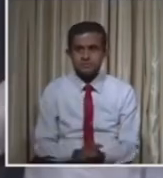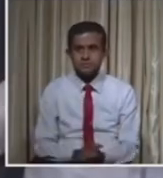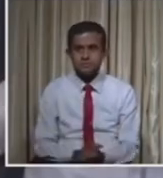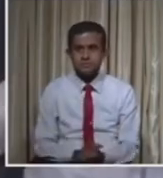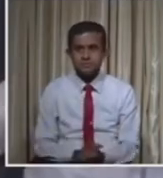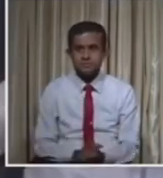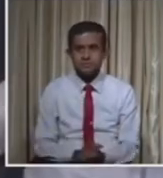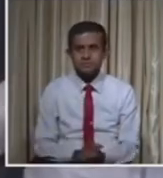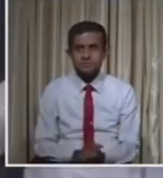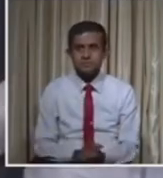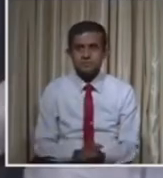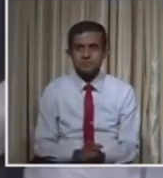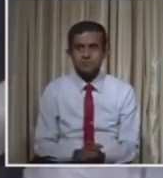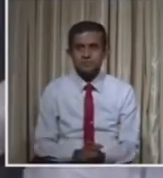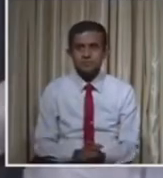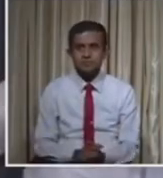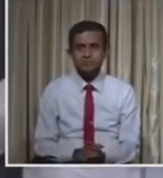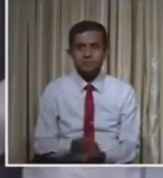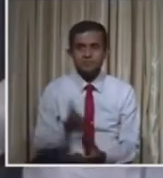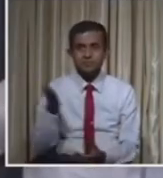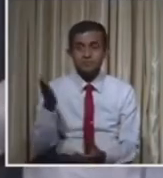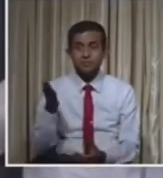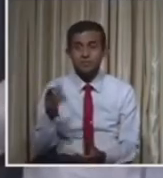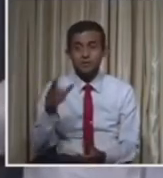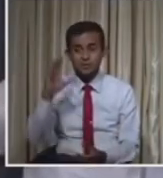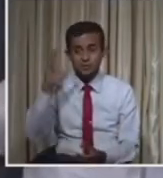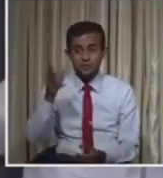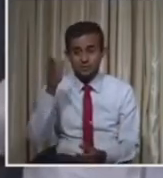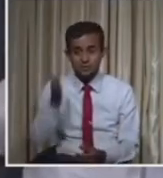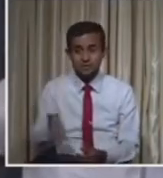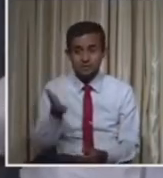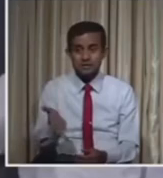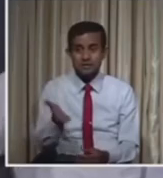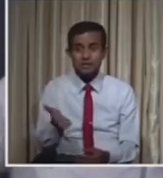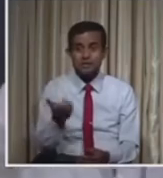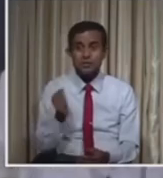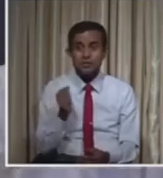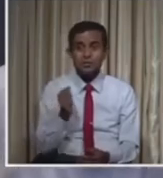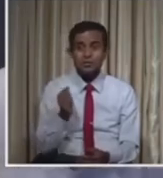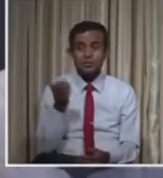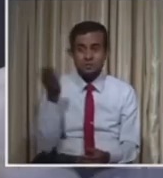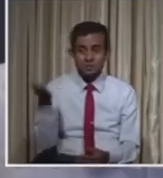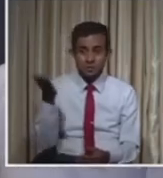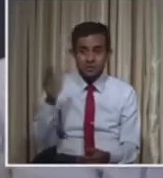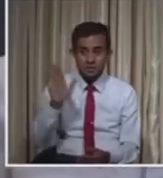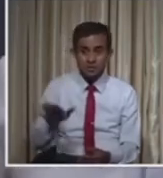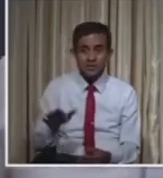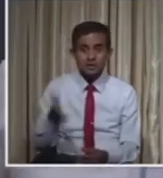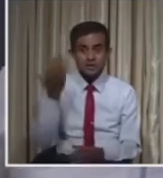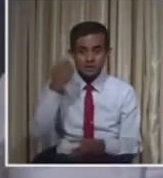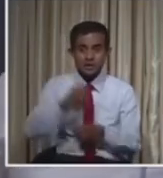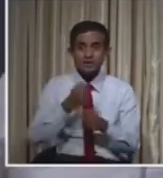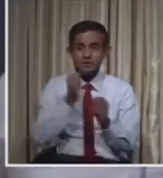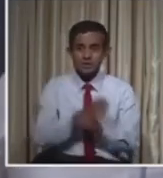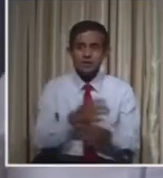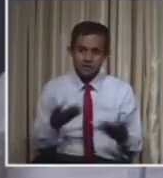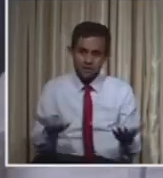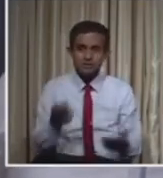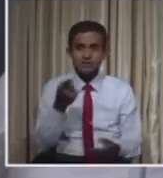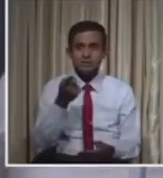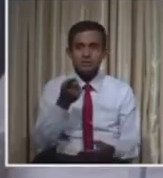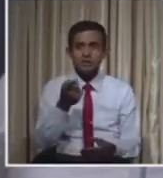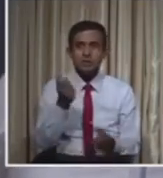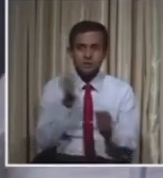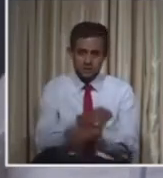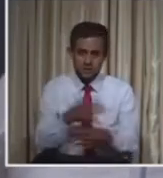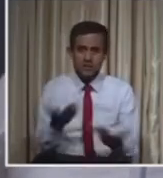මේ වගේ ඉතින් මේ වගේ දොම්පෝල්ලා දියාගෙන කොහමද ඉතින් මේ මේගොල්ලෝ ඉන්නදී අර ආණ්ඩු පෙල්ලෙන්නේ නැද්ද